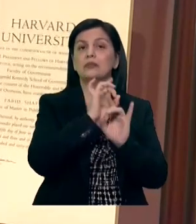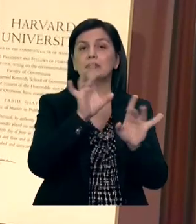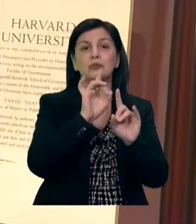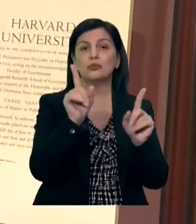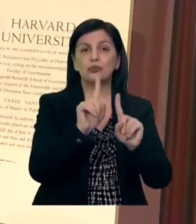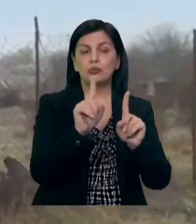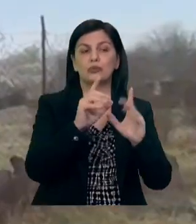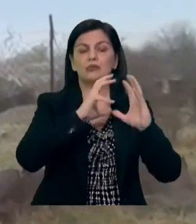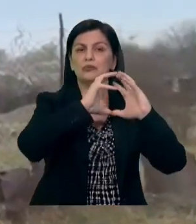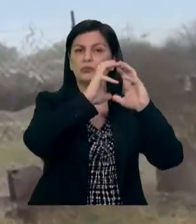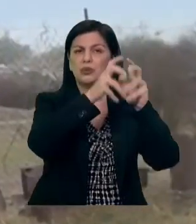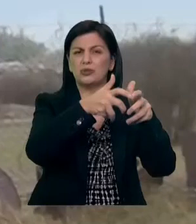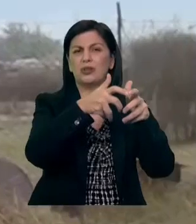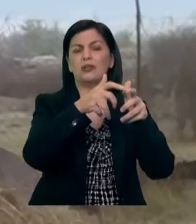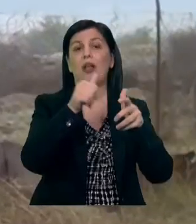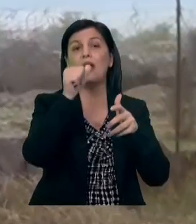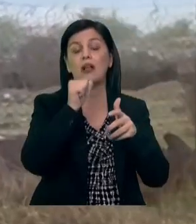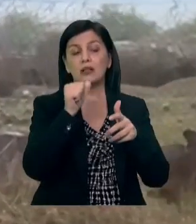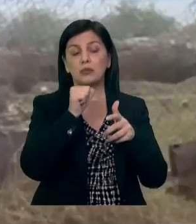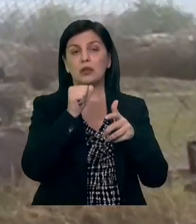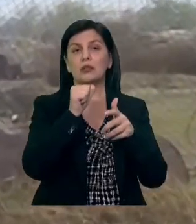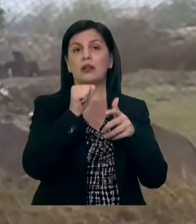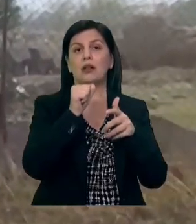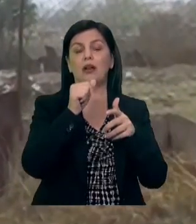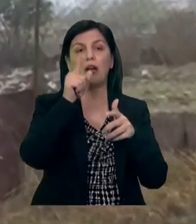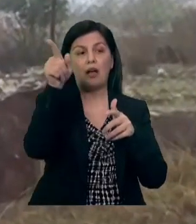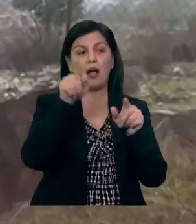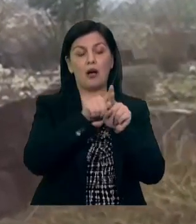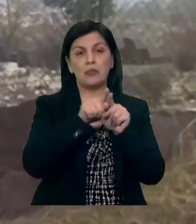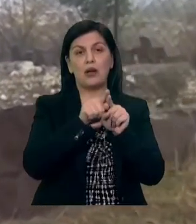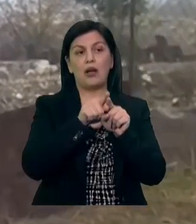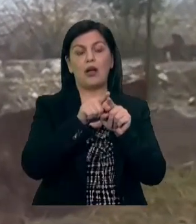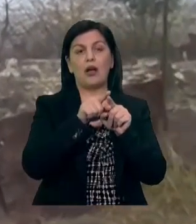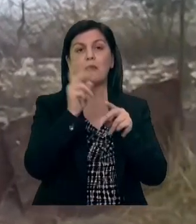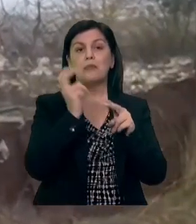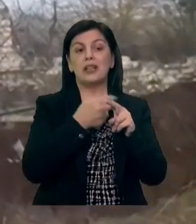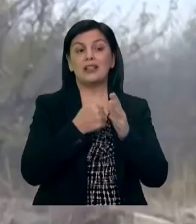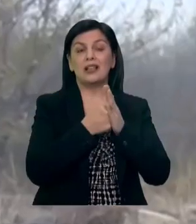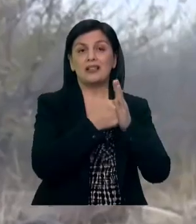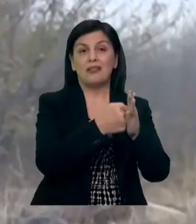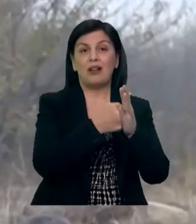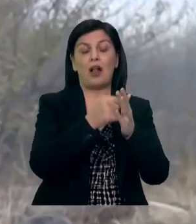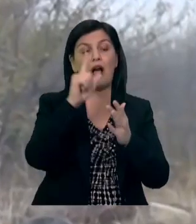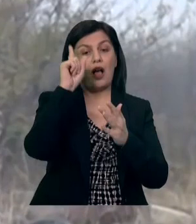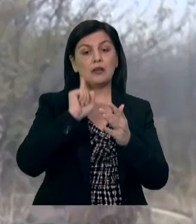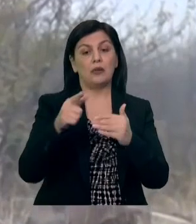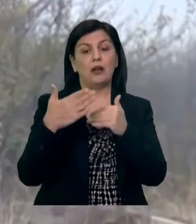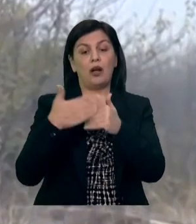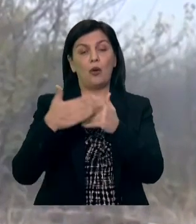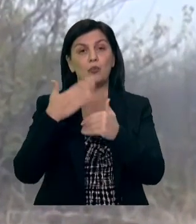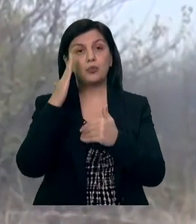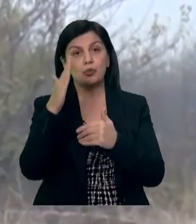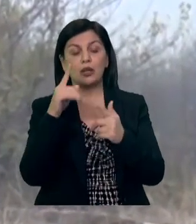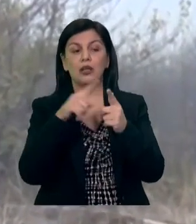ritorikanı təcavüzkar adlandıracaqlarmı, yoxsa onlar birtərəfli şəkildə əsassız olaraq yalnız Azərbaycanı günahlandıracaqlar.